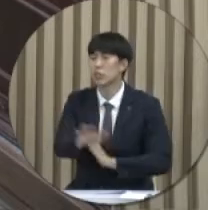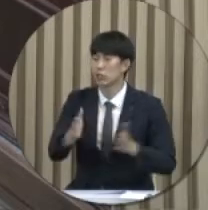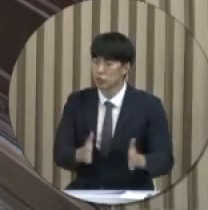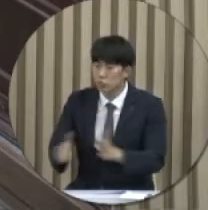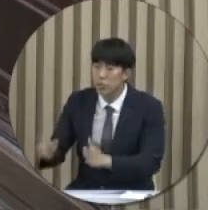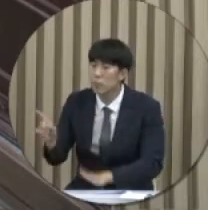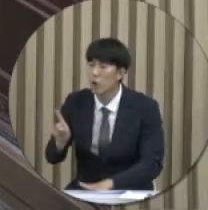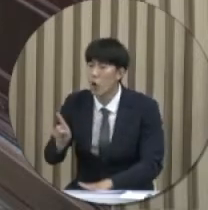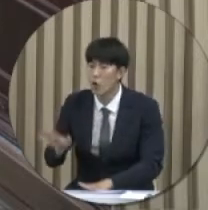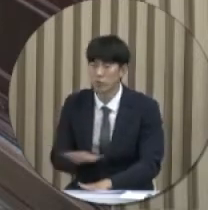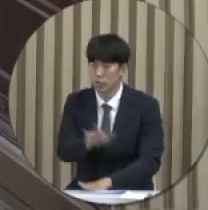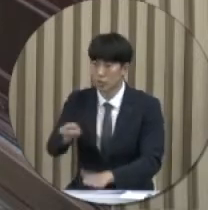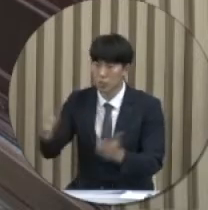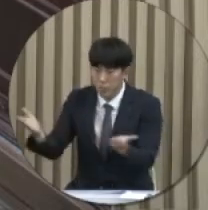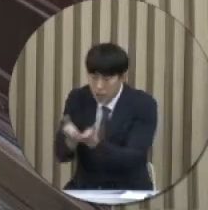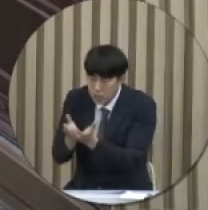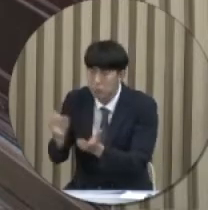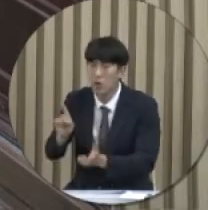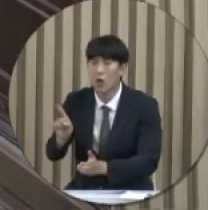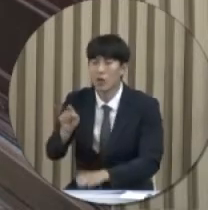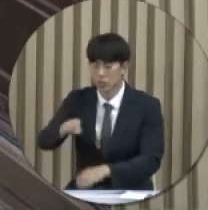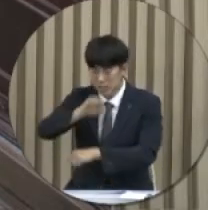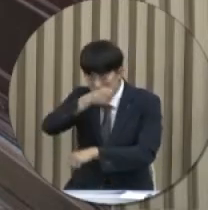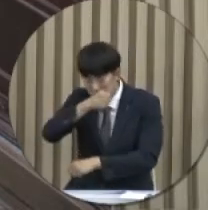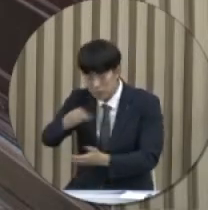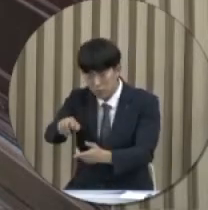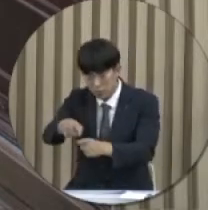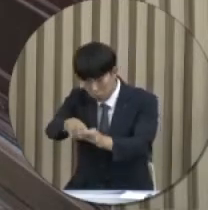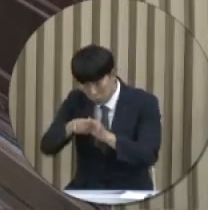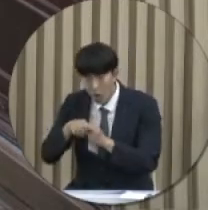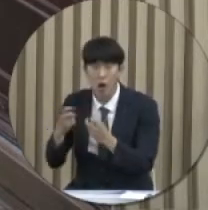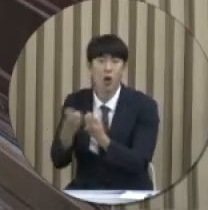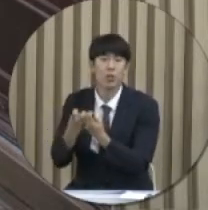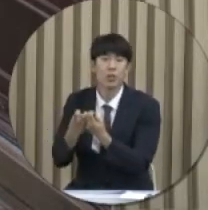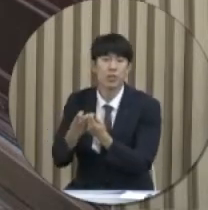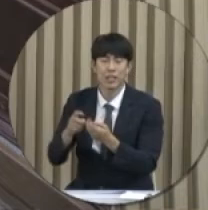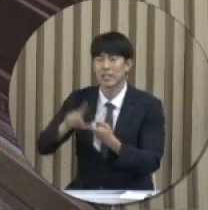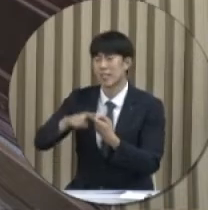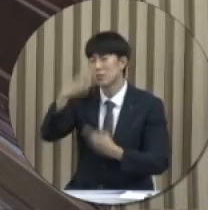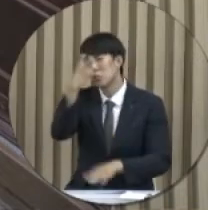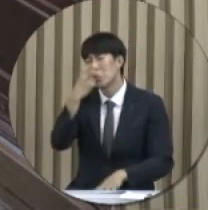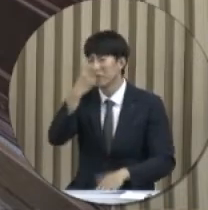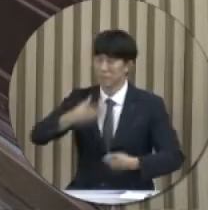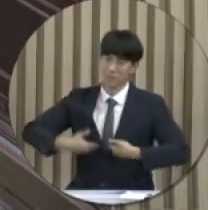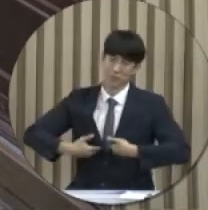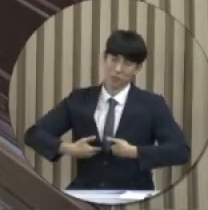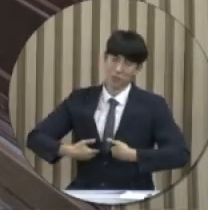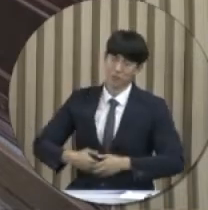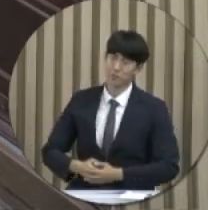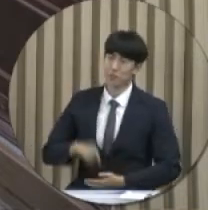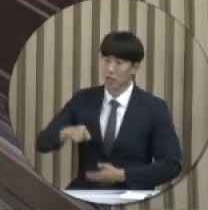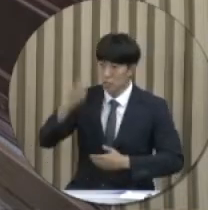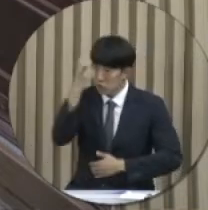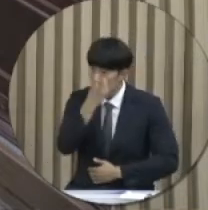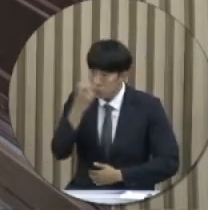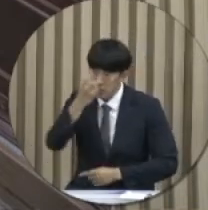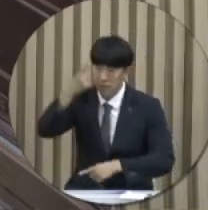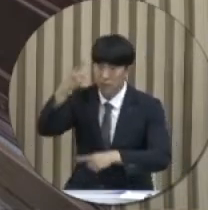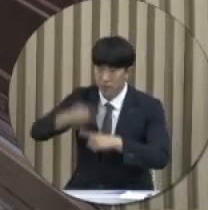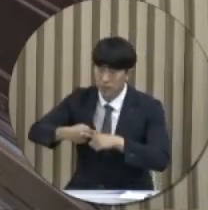우리는 거기에 어떻게 맞추고 여기에 대한 예산은 어떻게 할 거고 이런 걸 조사하는 과정이 필요합니다. 이 조사를